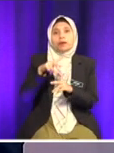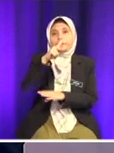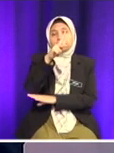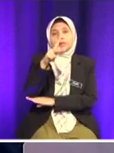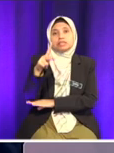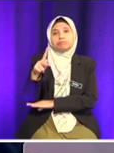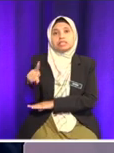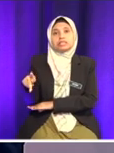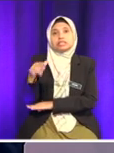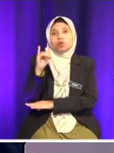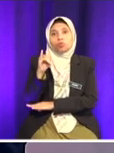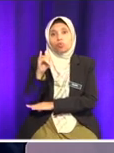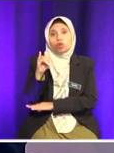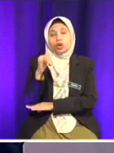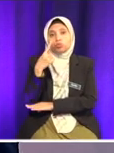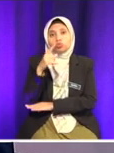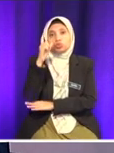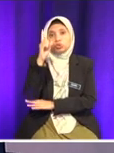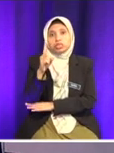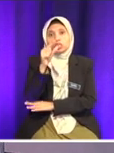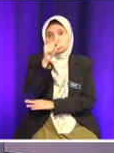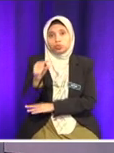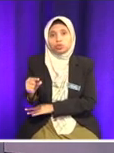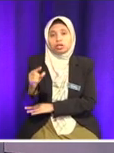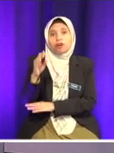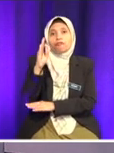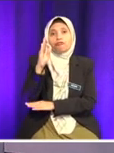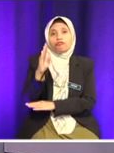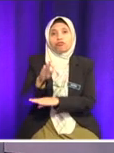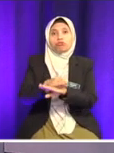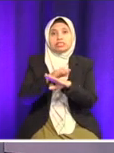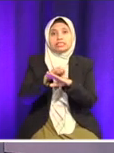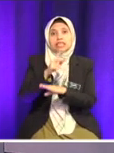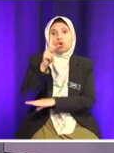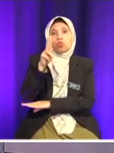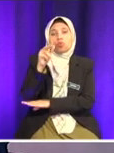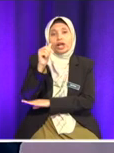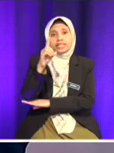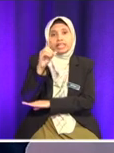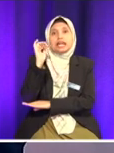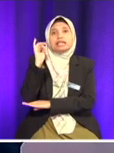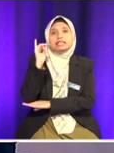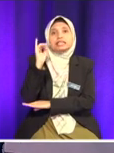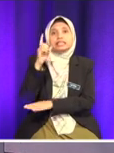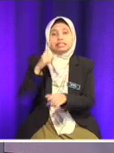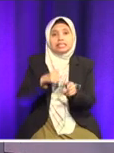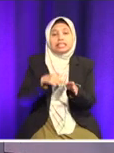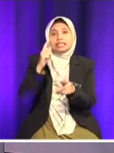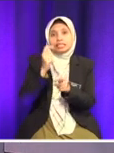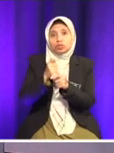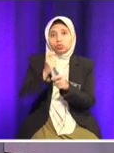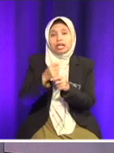kedudukan pintasan Why bagi satu gram fungsi kuadrati akan ditentukan oleh nilai C Oke kalau kita nampak sini